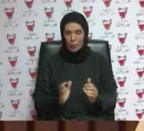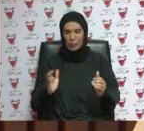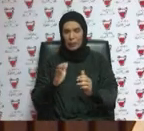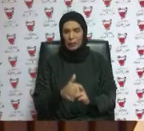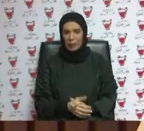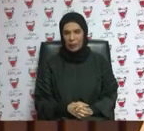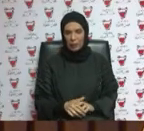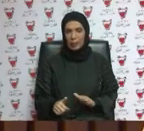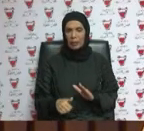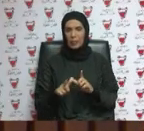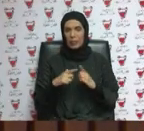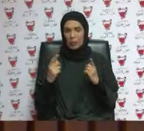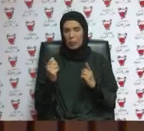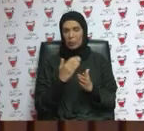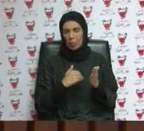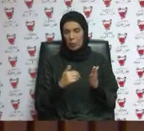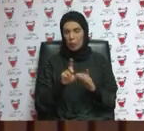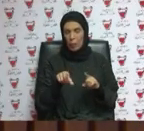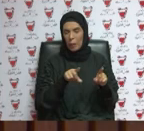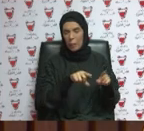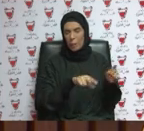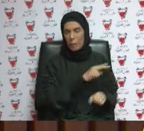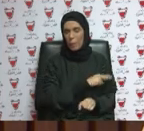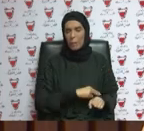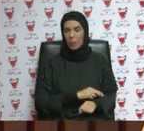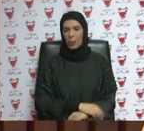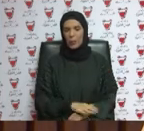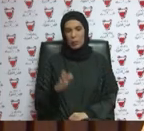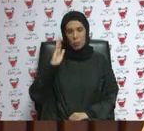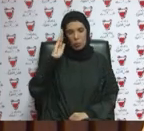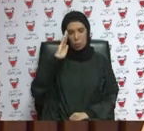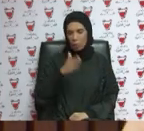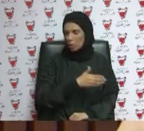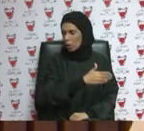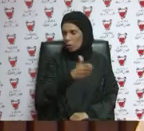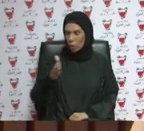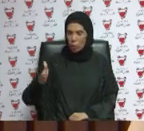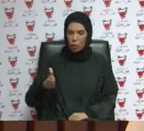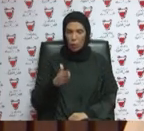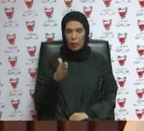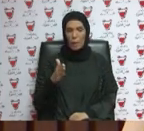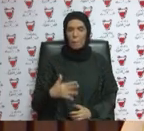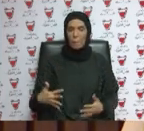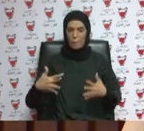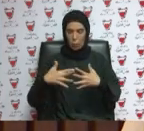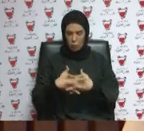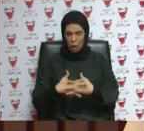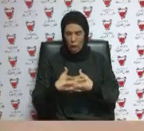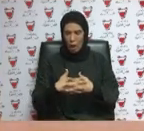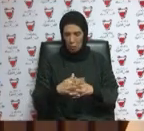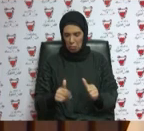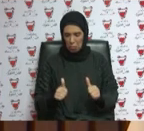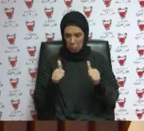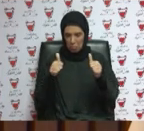من رئيس اللجنة المالية وبعض السادة الأعضاء. نشكركم جميعا بالمشاركة الحقيقية في